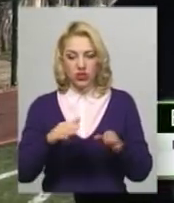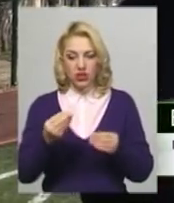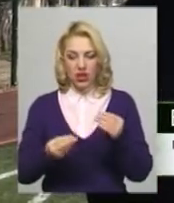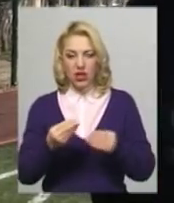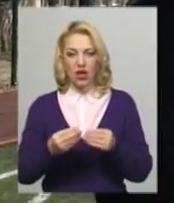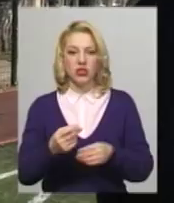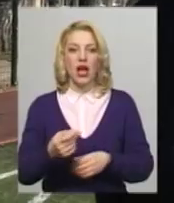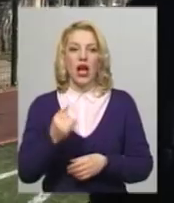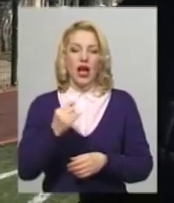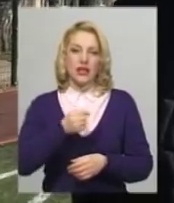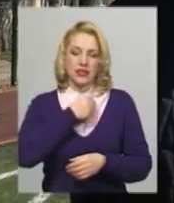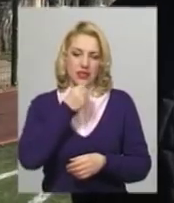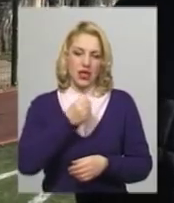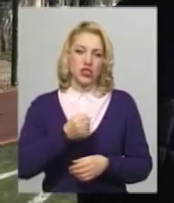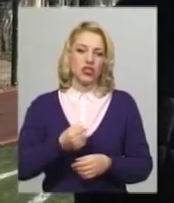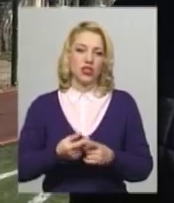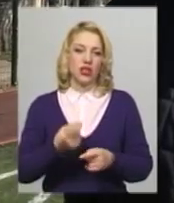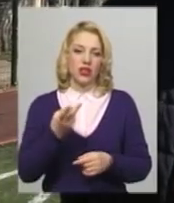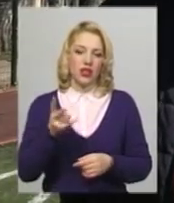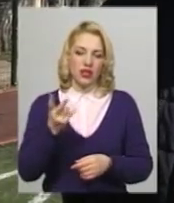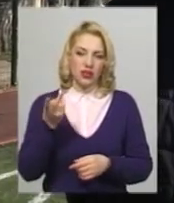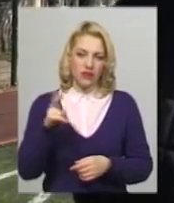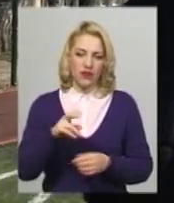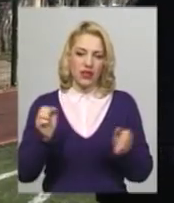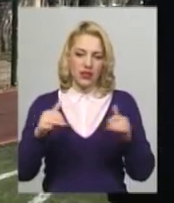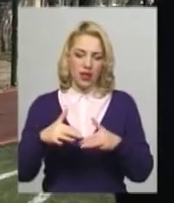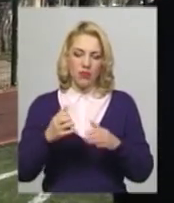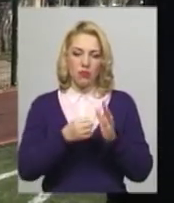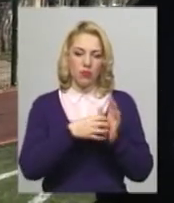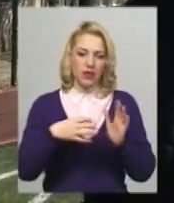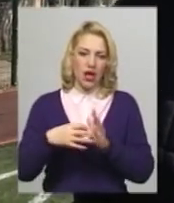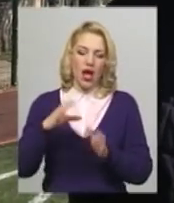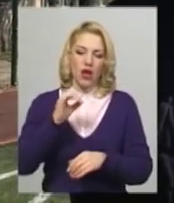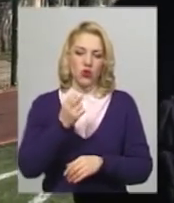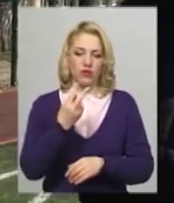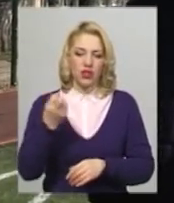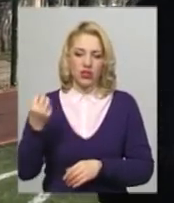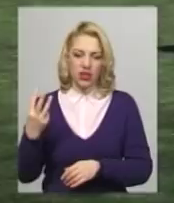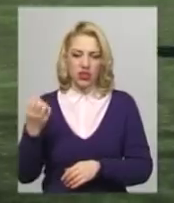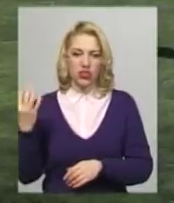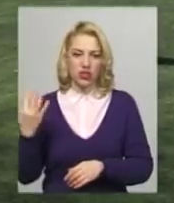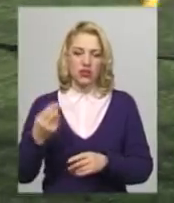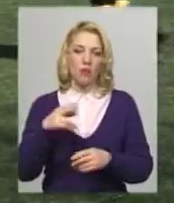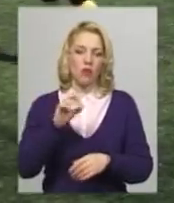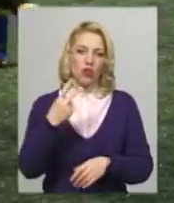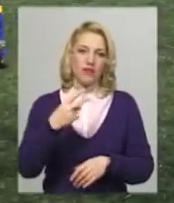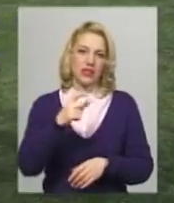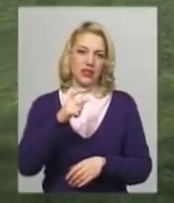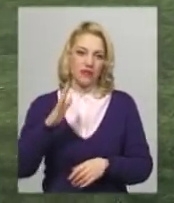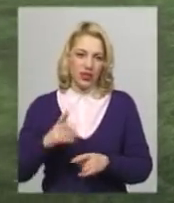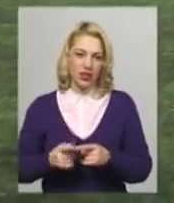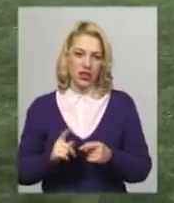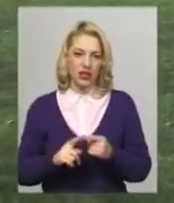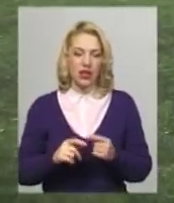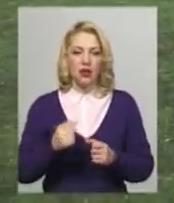Ю-11, грають два тайми по 15, значить Ю-12, Ю-13, Ю-14 грають два тайми по 20 хвилин. Переможний він і вирішальний